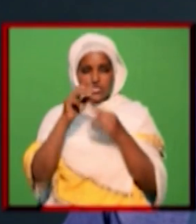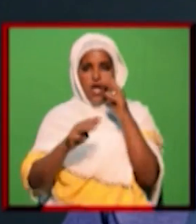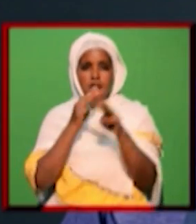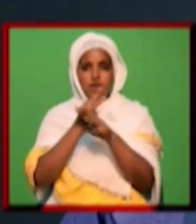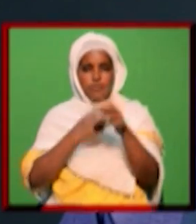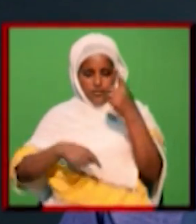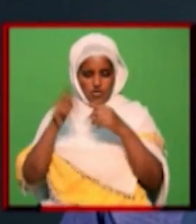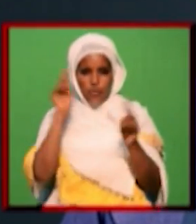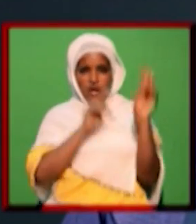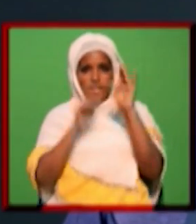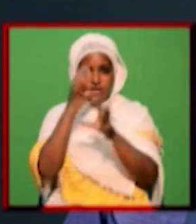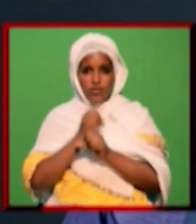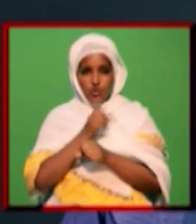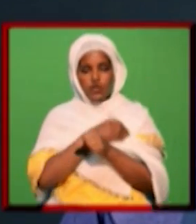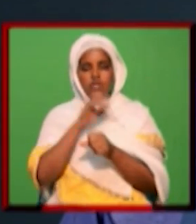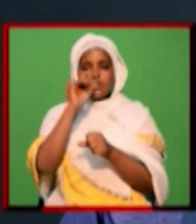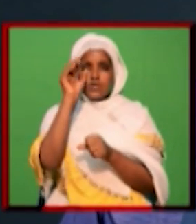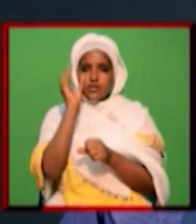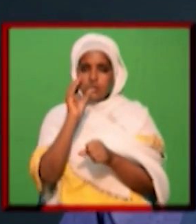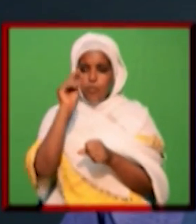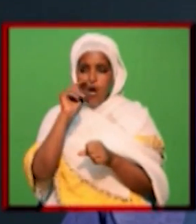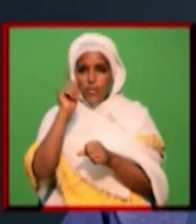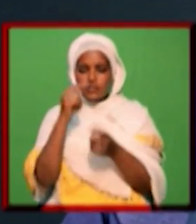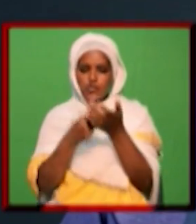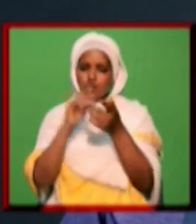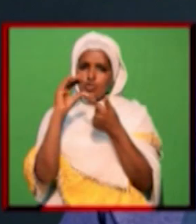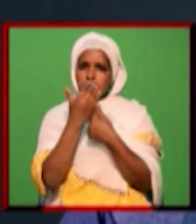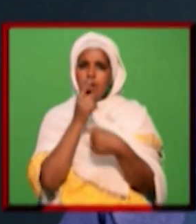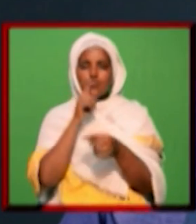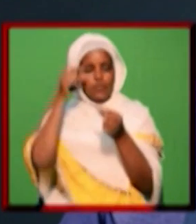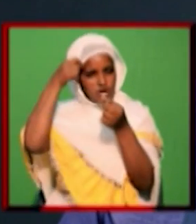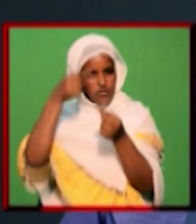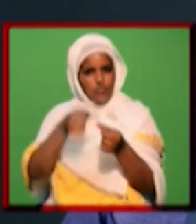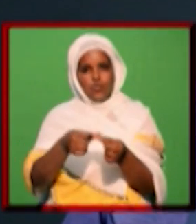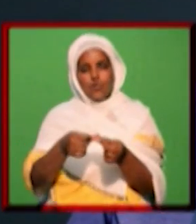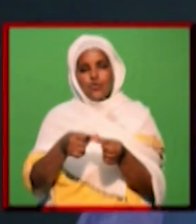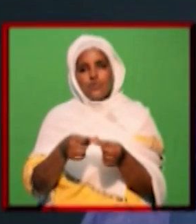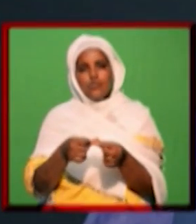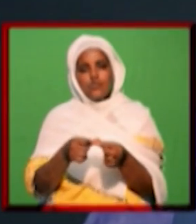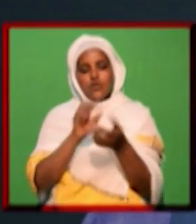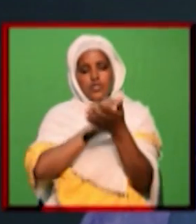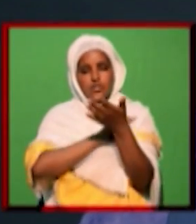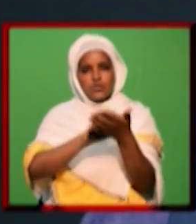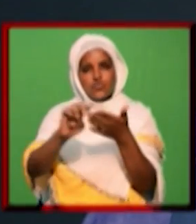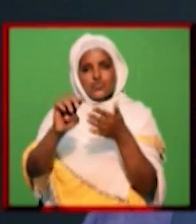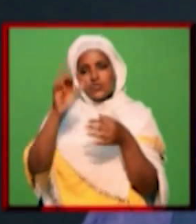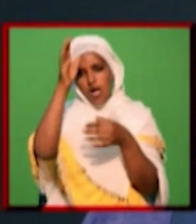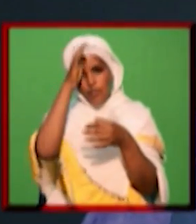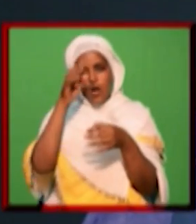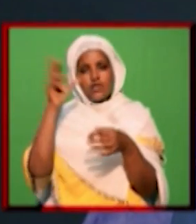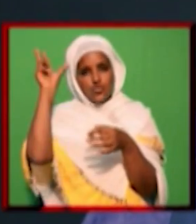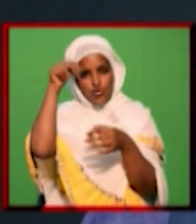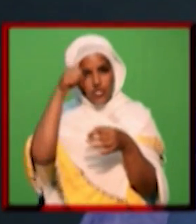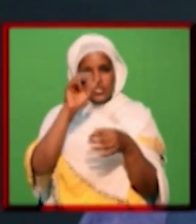ይህን መከራ የተቀበለውና ሰሙነ ሕማማት በዚህ ሁኔታ ነው የምናስበው የሚታሰበው። ቅዱስ አባ